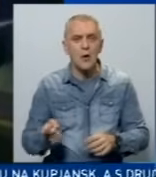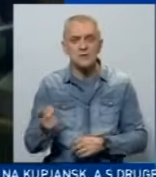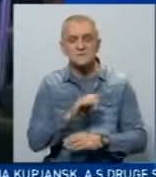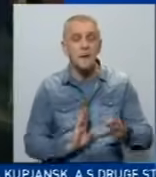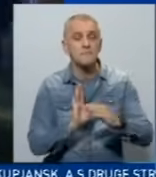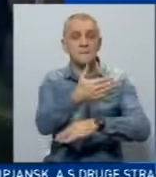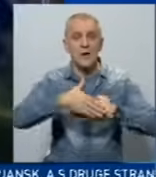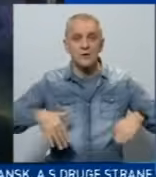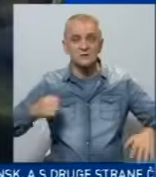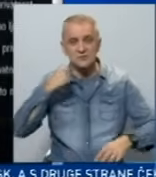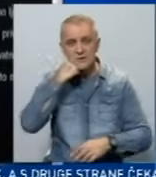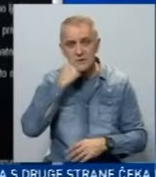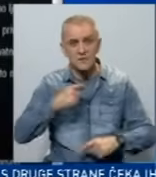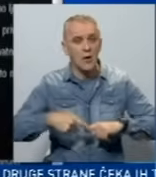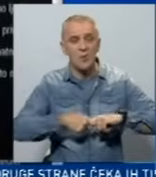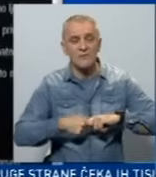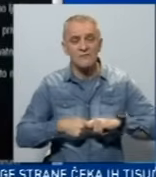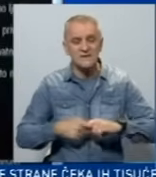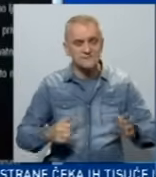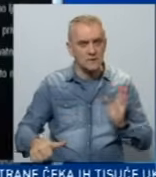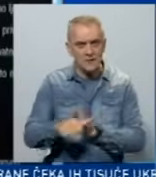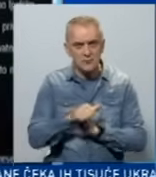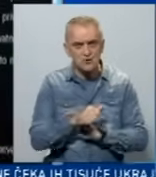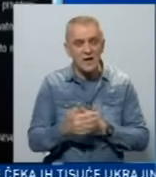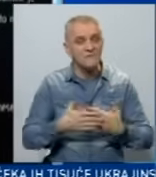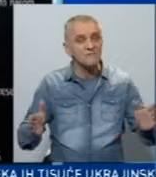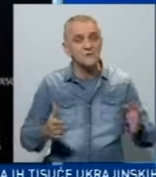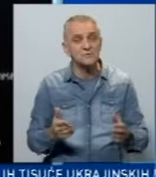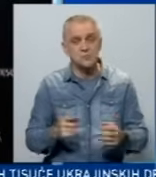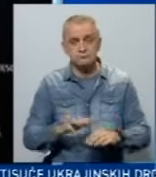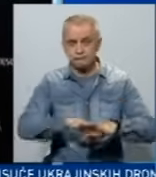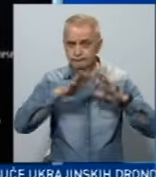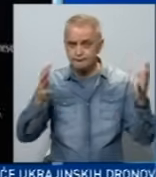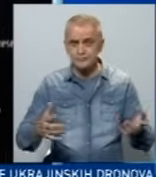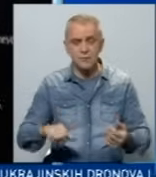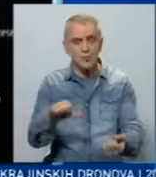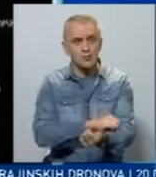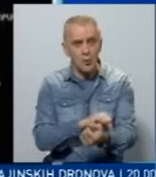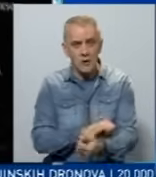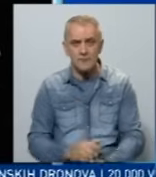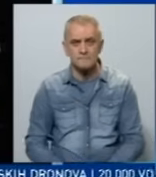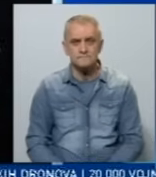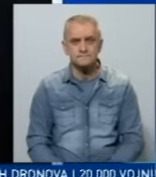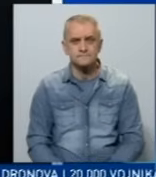za organizovani prekogranični kriminal u vezi sa krijumčarenjem veće količine opojnih droga.